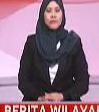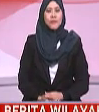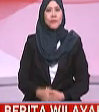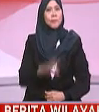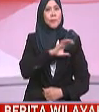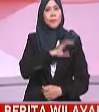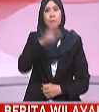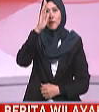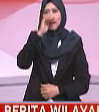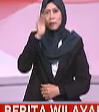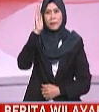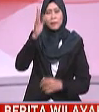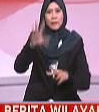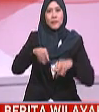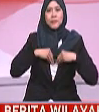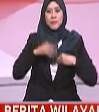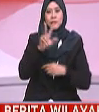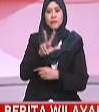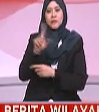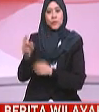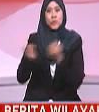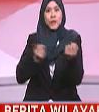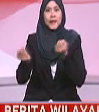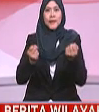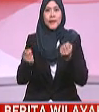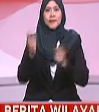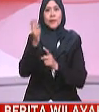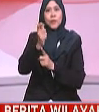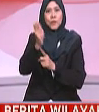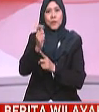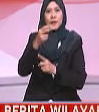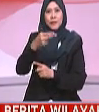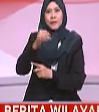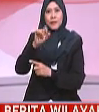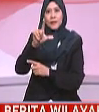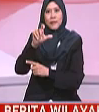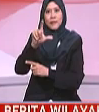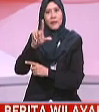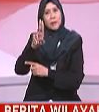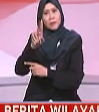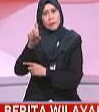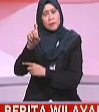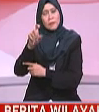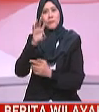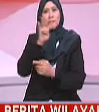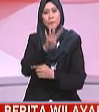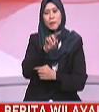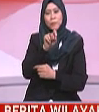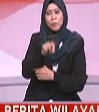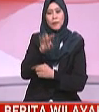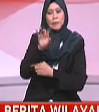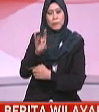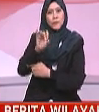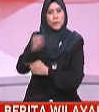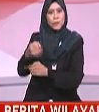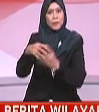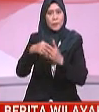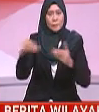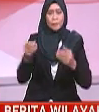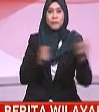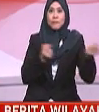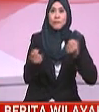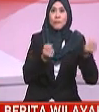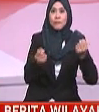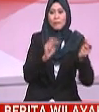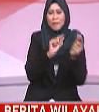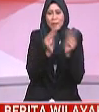Polis Melaka akan menerima 31 kenderaan jenis Toyota Hilux bernilai keseluruhan RM4.8 juta. Kenderaan itu